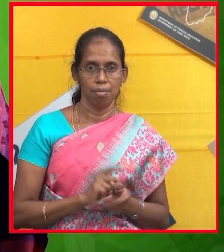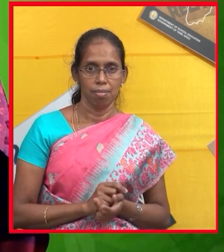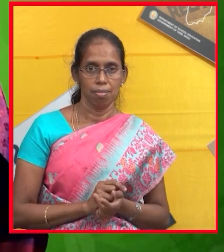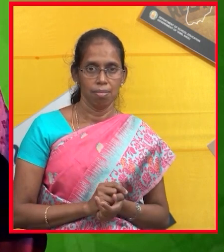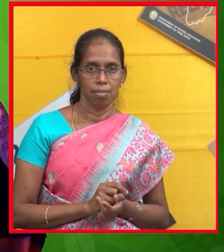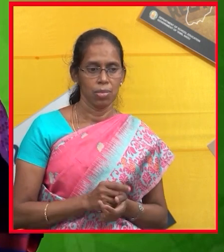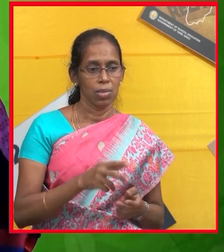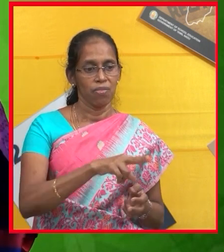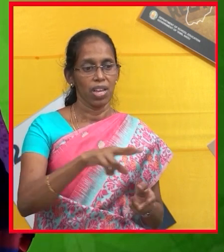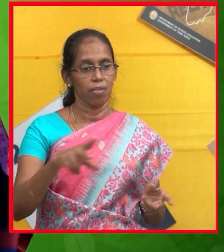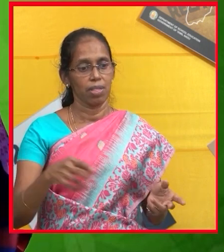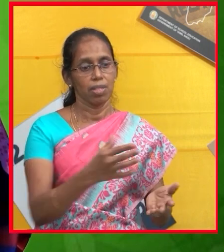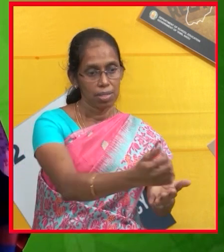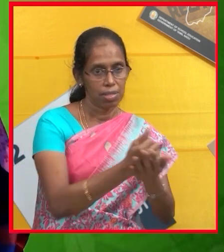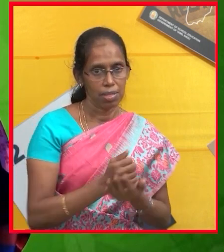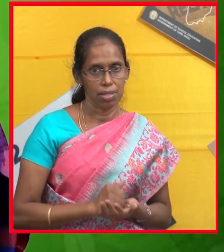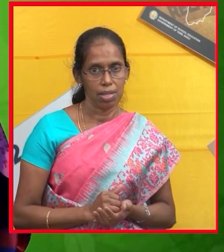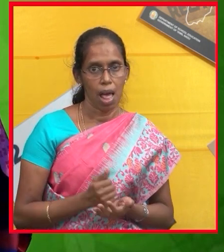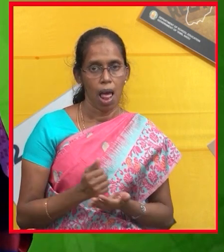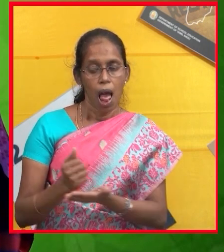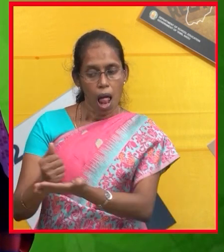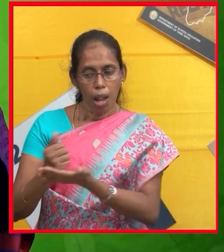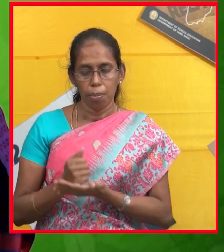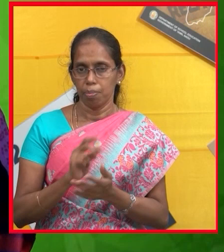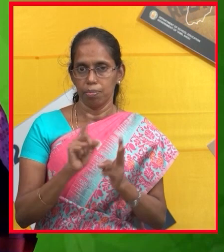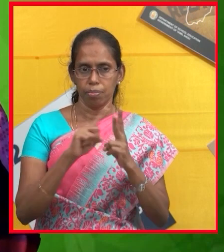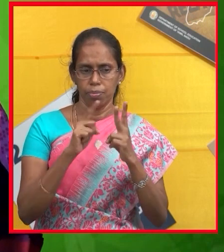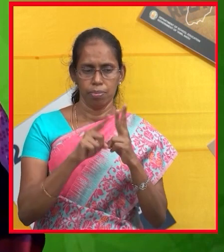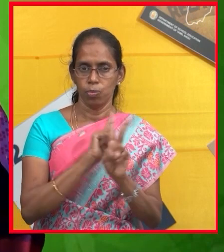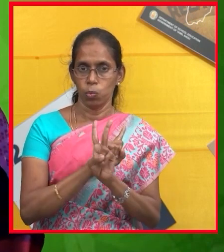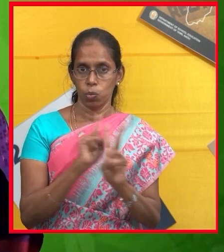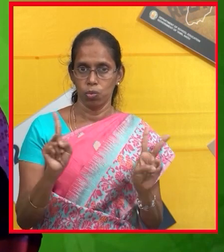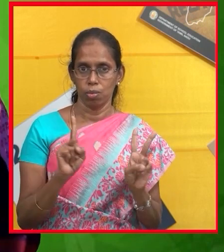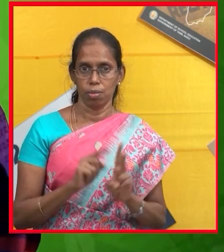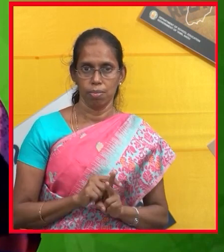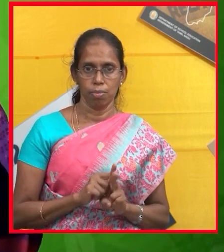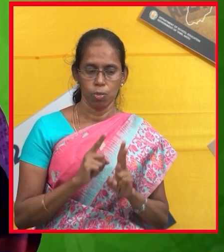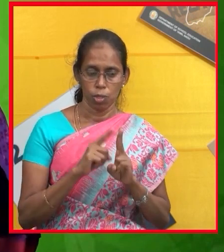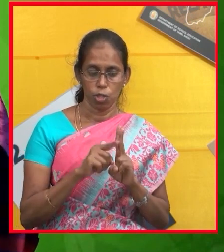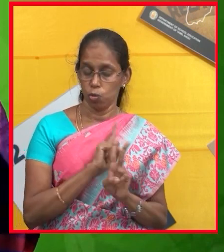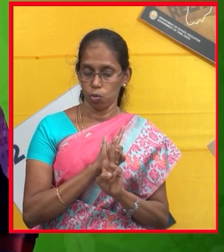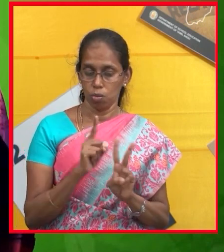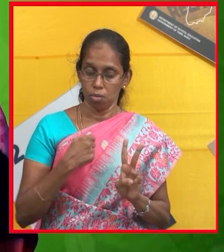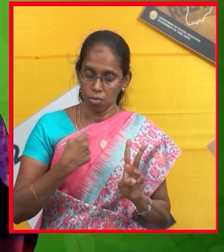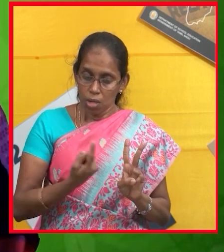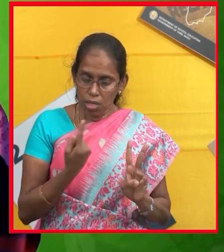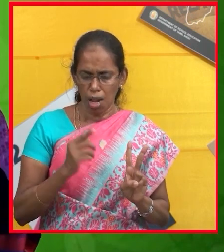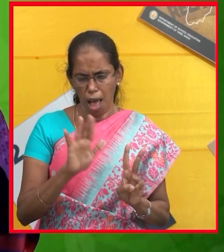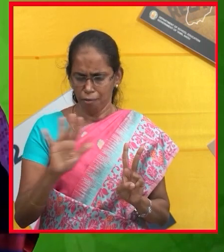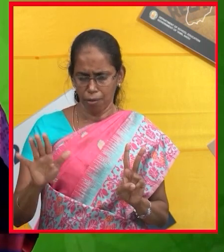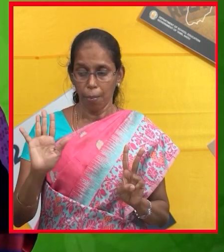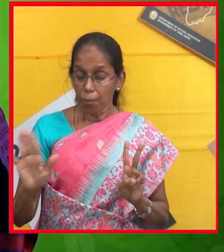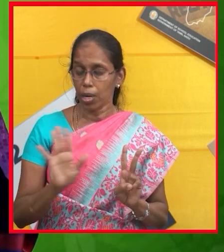எது கேட்கக்கூடாது. அவங்களுக்கு தேவையான அசிஸ்ட் பண்ணுறதுக்கான என்னென்ன கொடுத்துருக்காங்களோ அதை பயன்படுத்தக்கூடாது. இருக்கும், ஆனால் என்ன